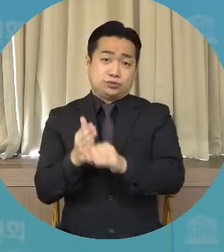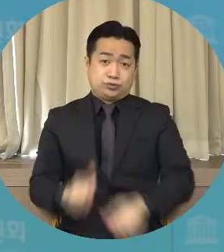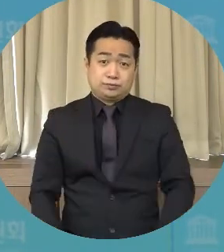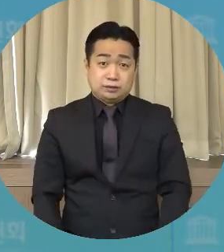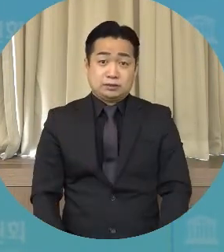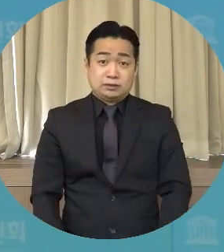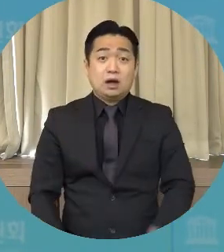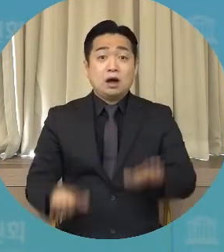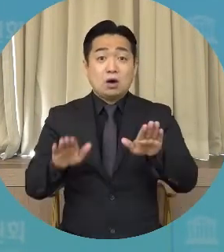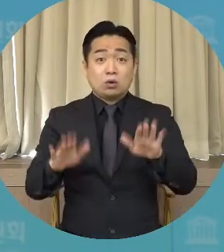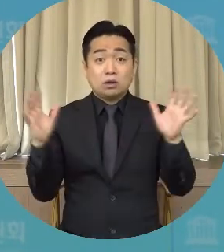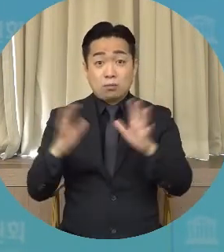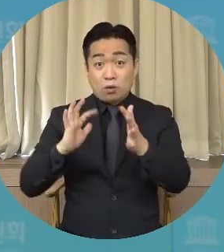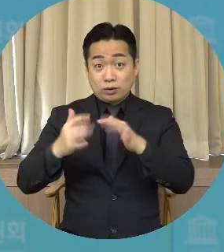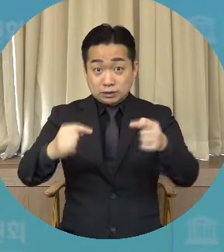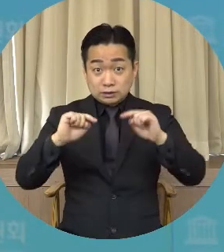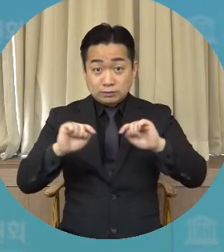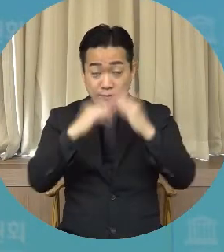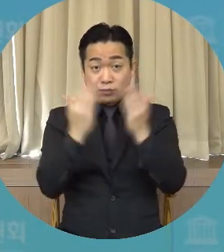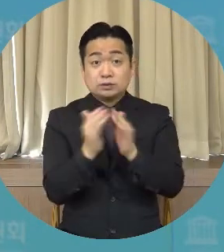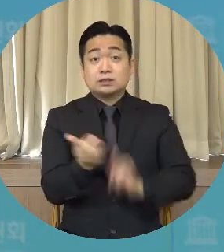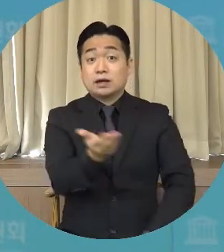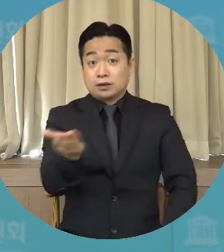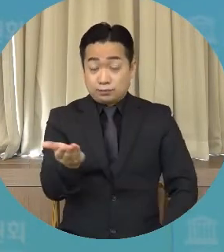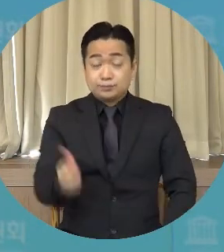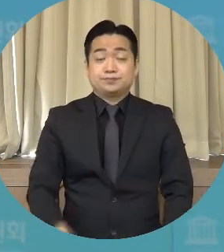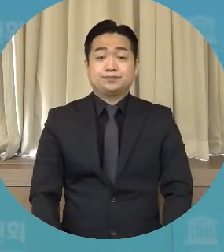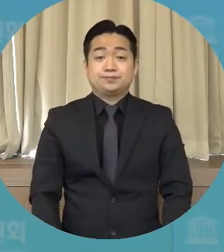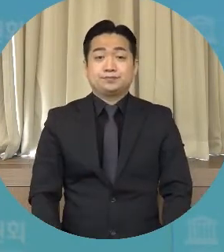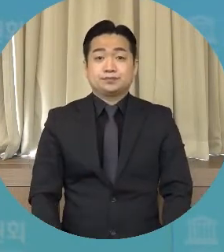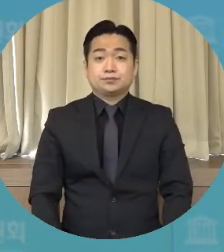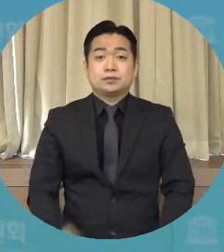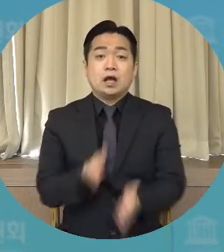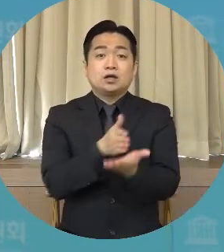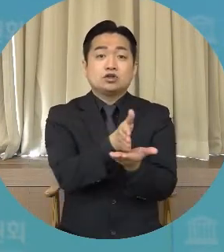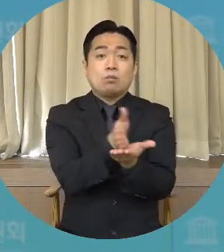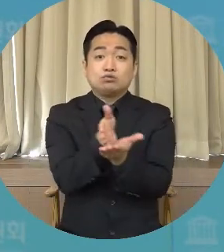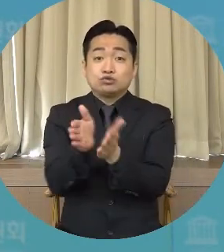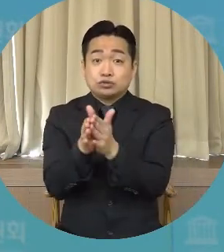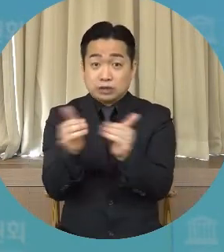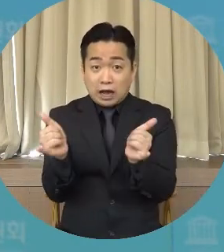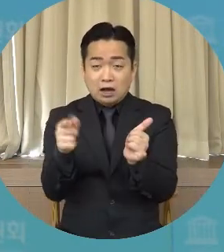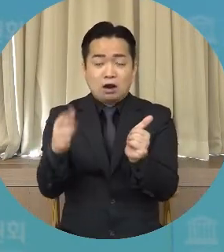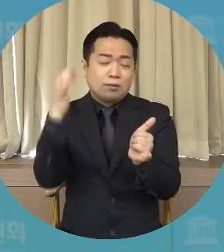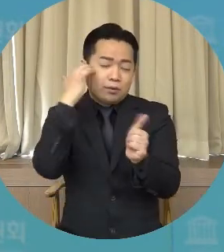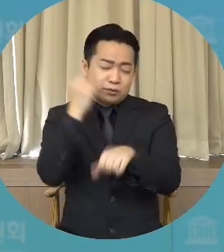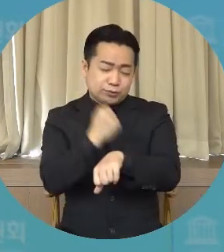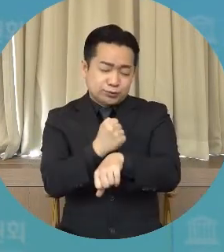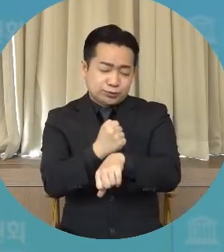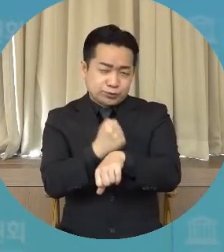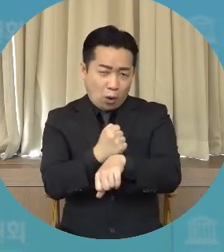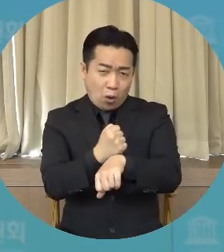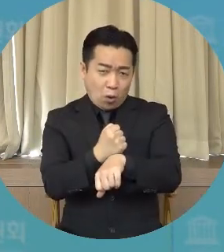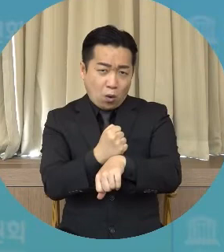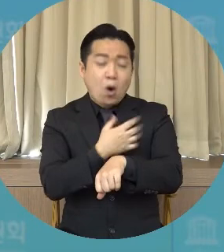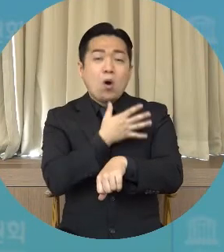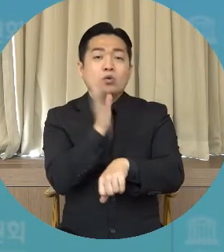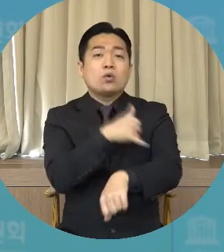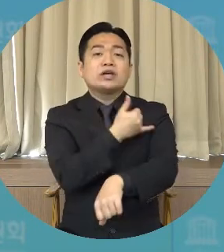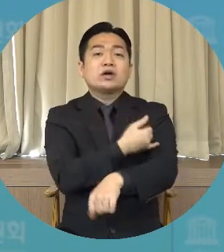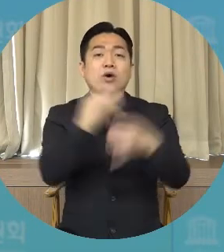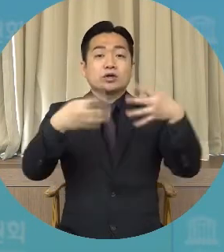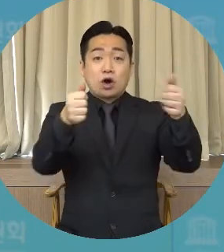다행히도 오늘 포럼에 참석해 주신 분들을 포함하여 여러 전문가분들의 노고 덕분에 노인인권협약 마련